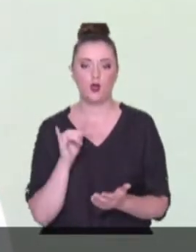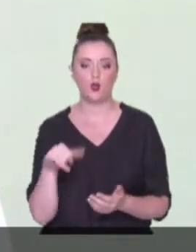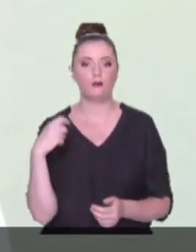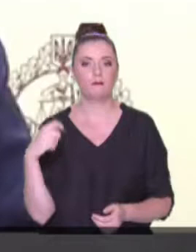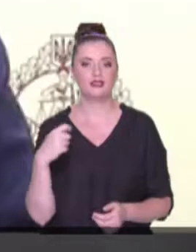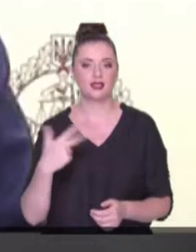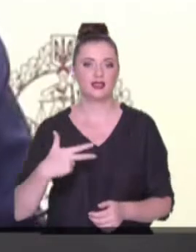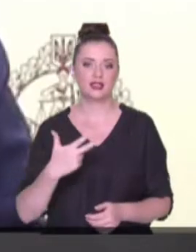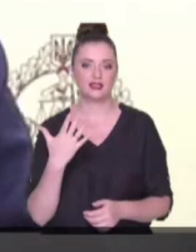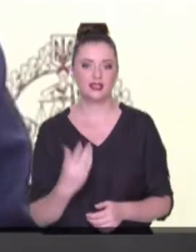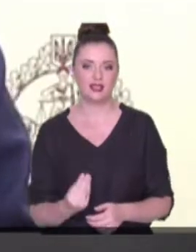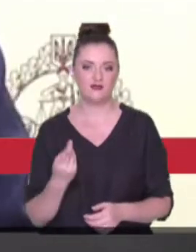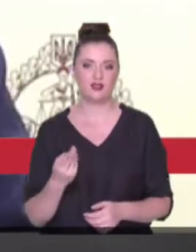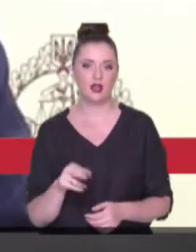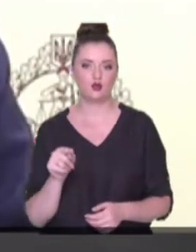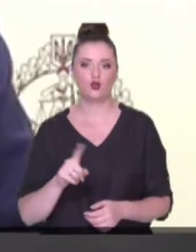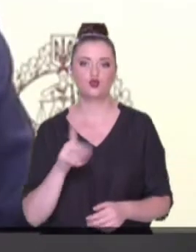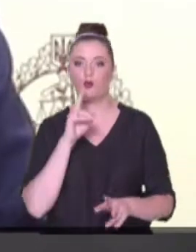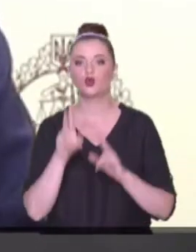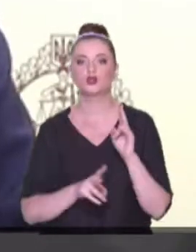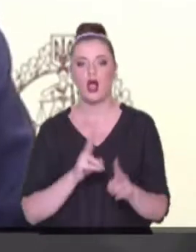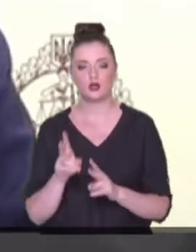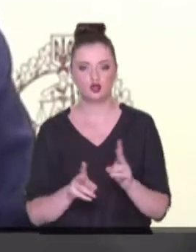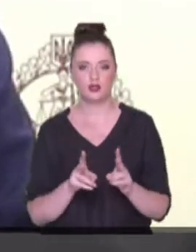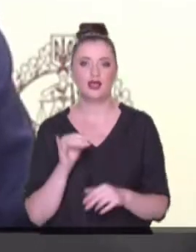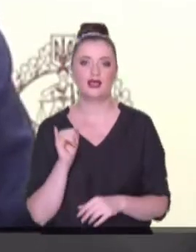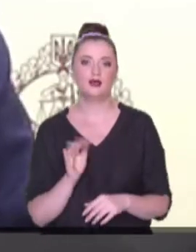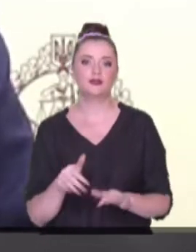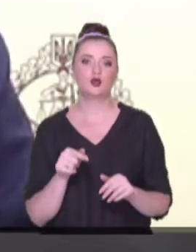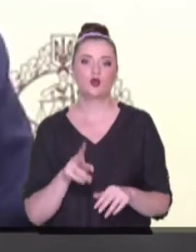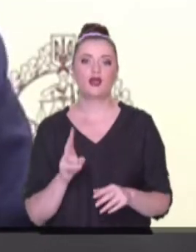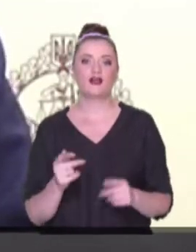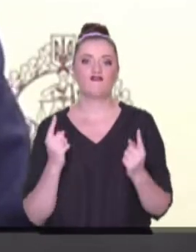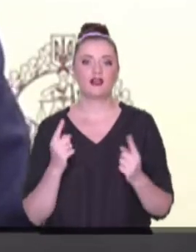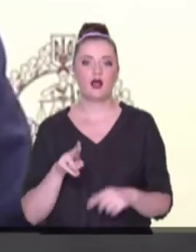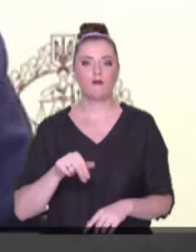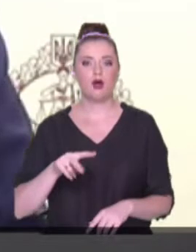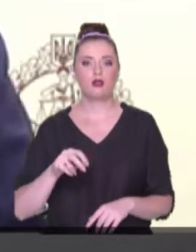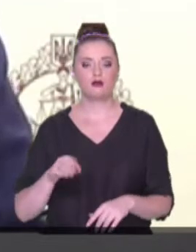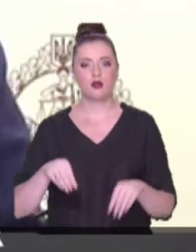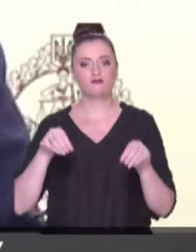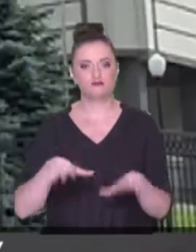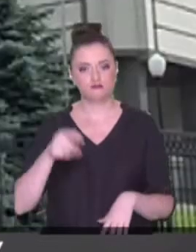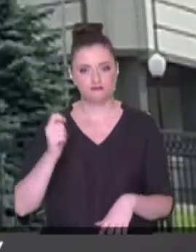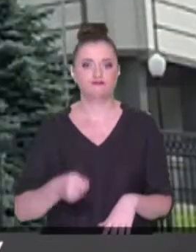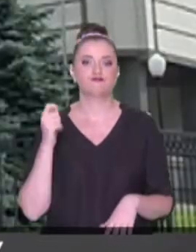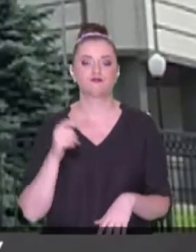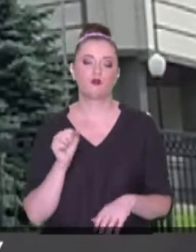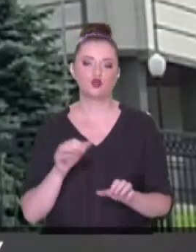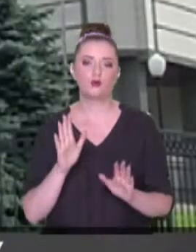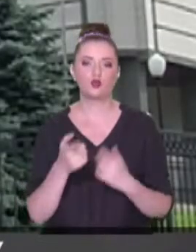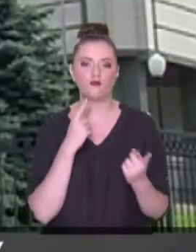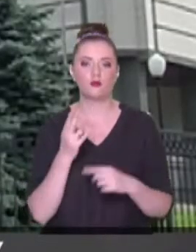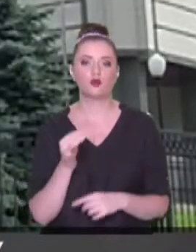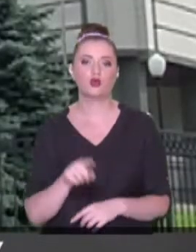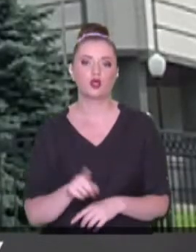президента 30 днів для того, щоб оскаржити його. І після того, як Велика Палата винесе остаточне рішення, тоді можна буде вже говорити про